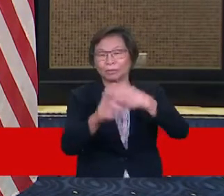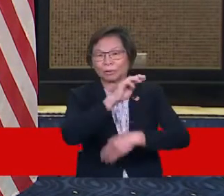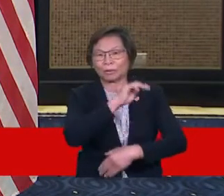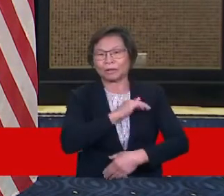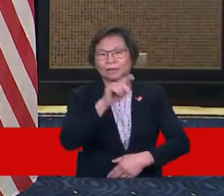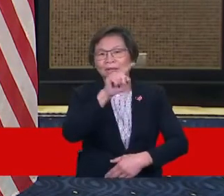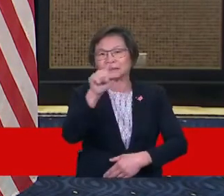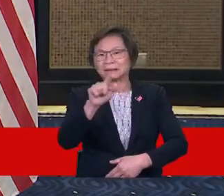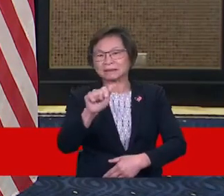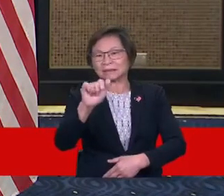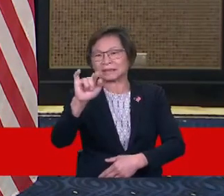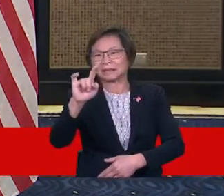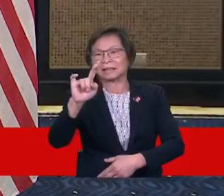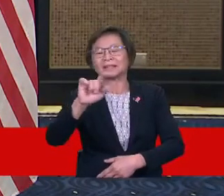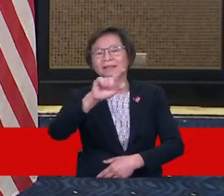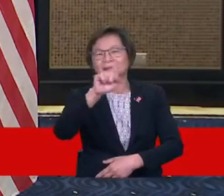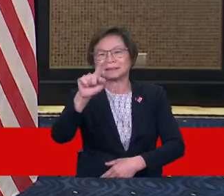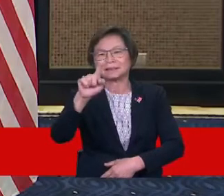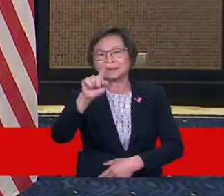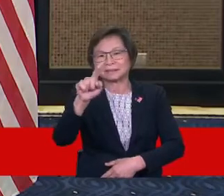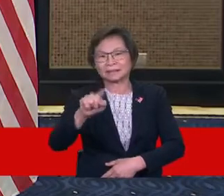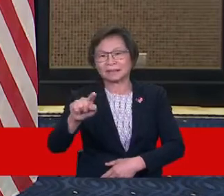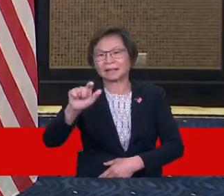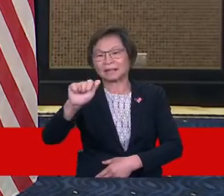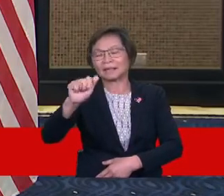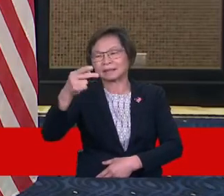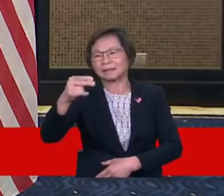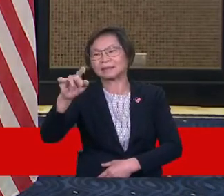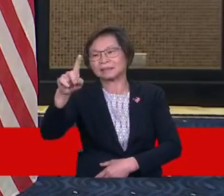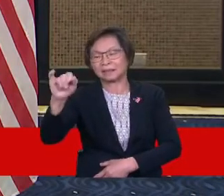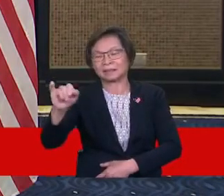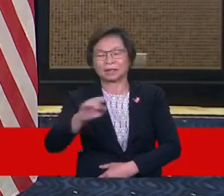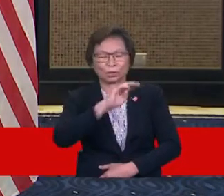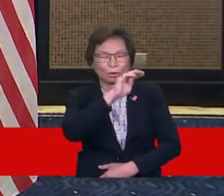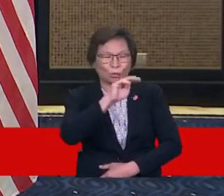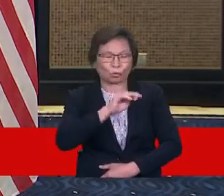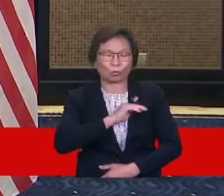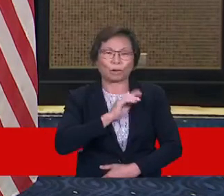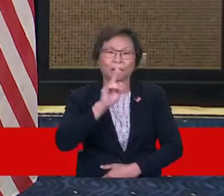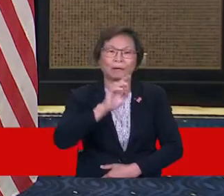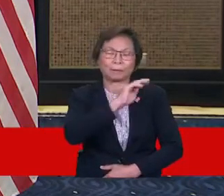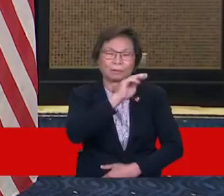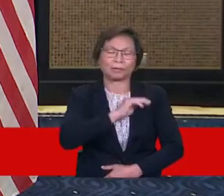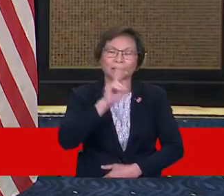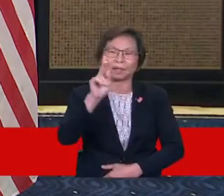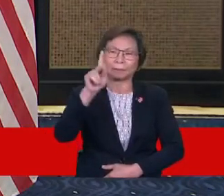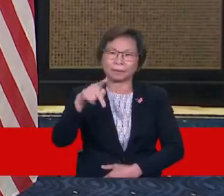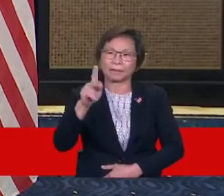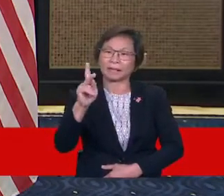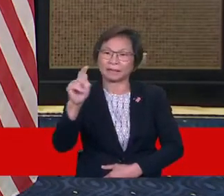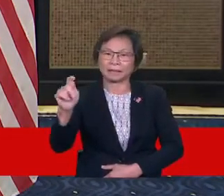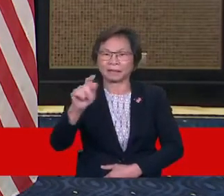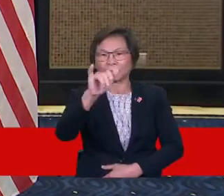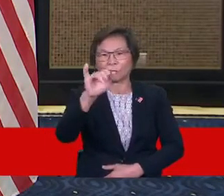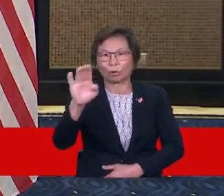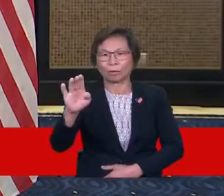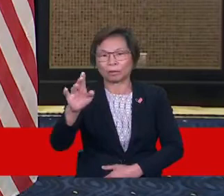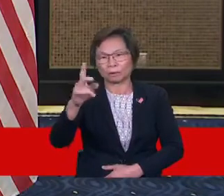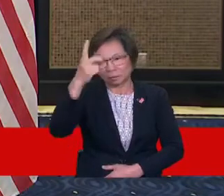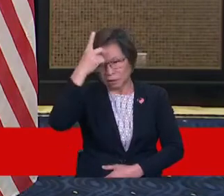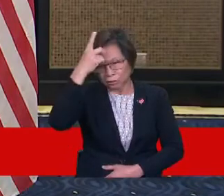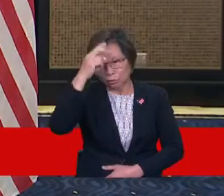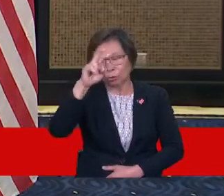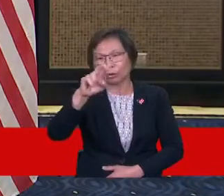today di-banned Zainul Abidin menteri Perumahan dan kerajaan tempatan yang hormat Dato Sri